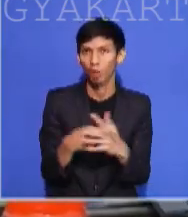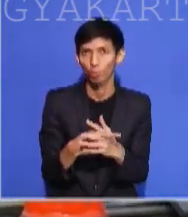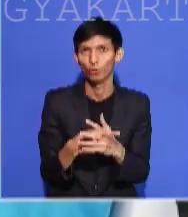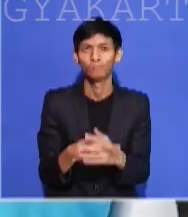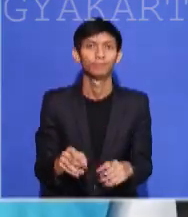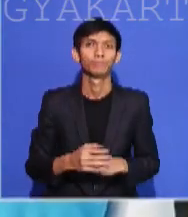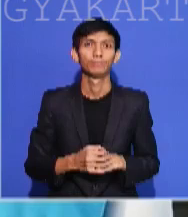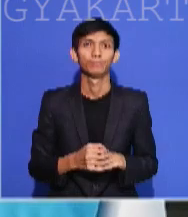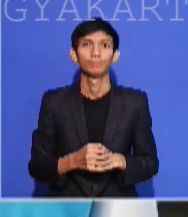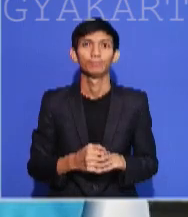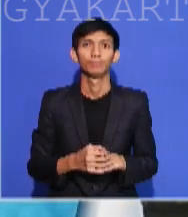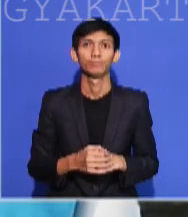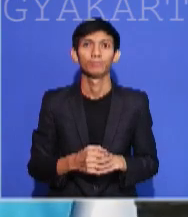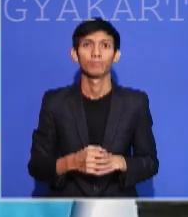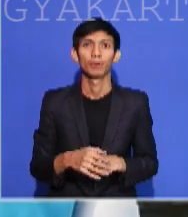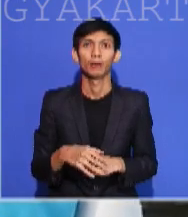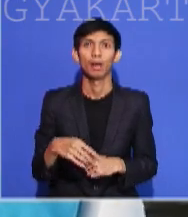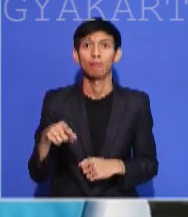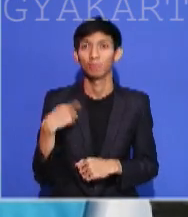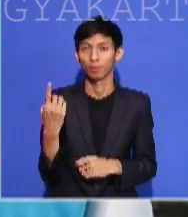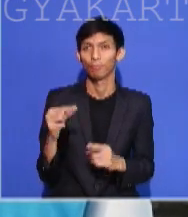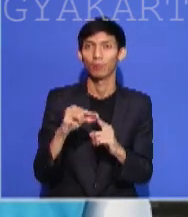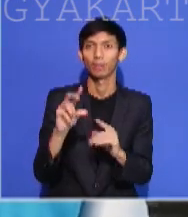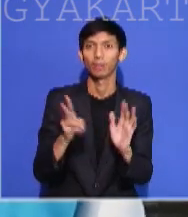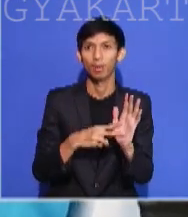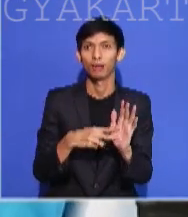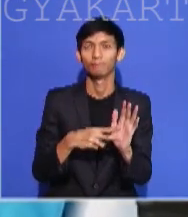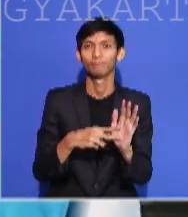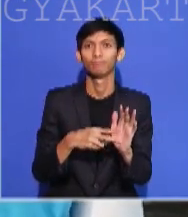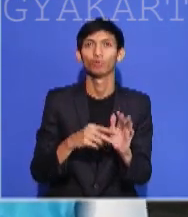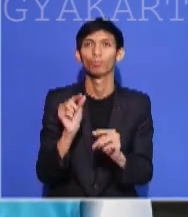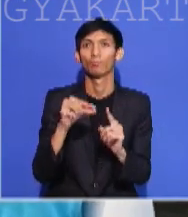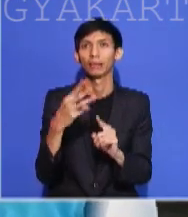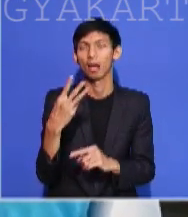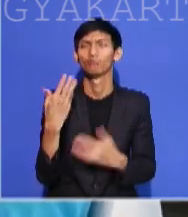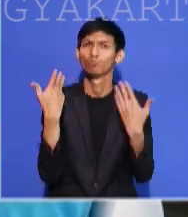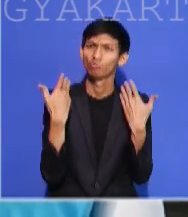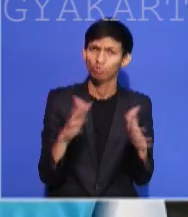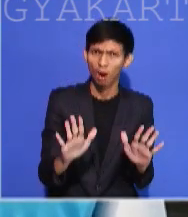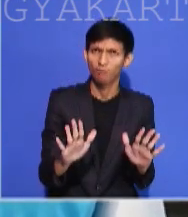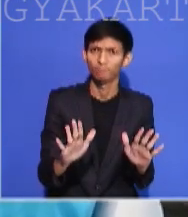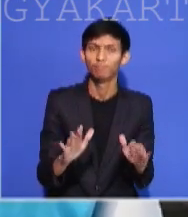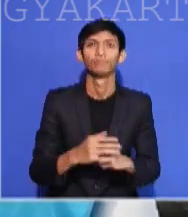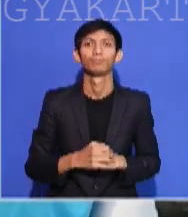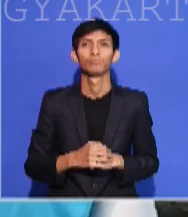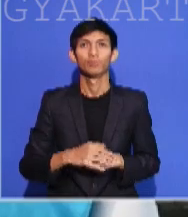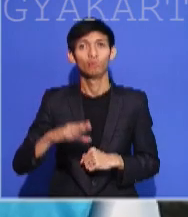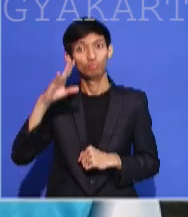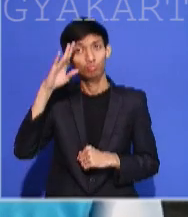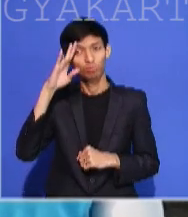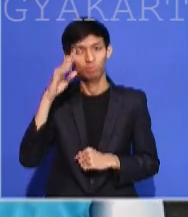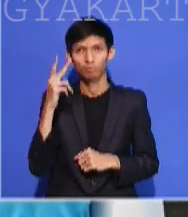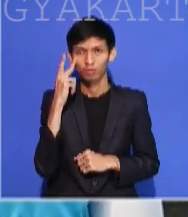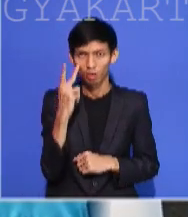suara kami dari up3 Yogyakarta eh sudah melaksanakan apel siaga ya